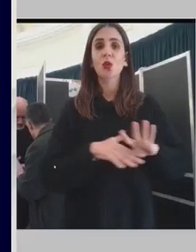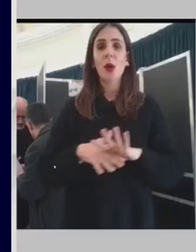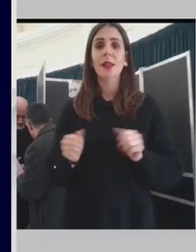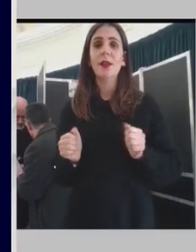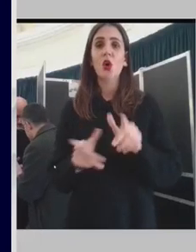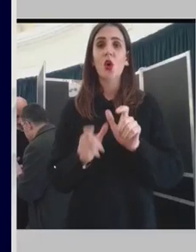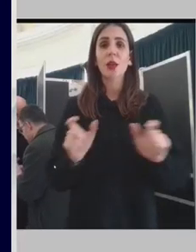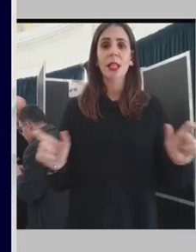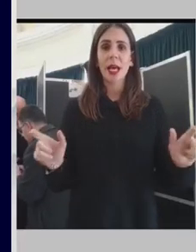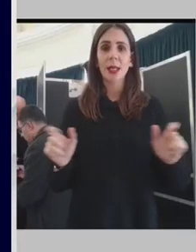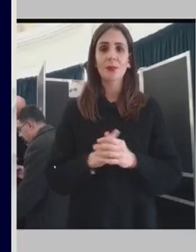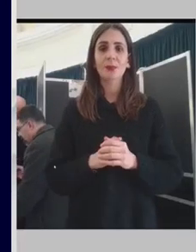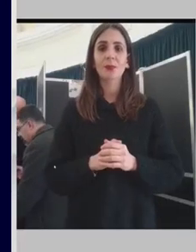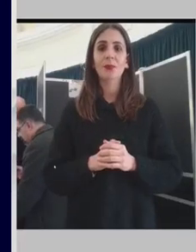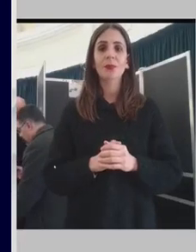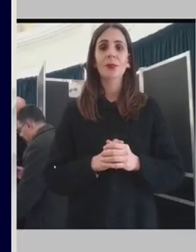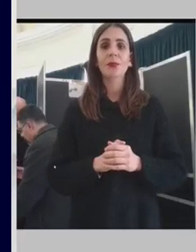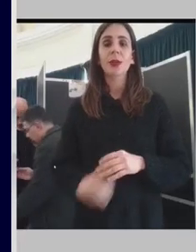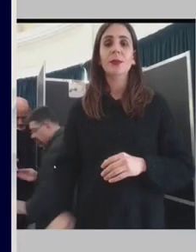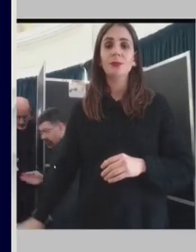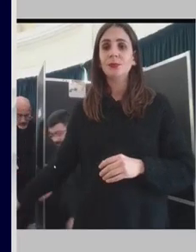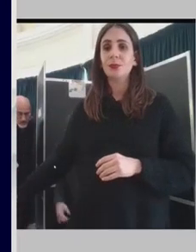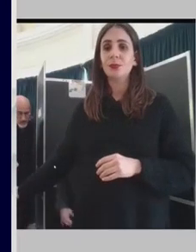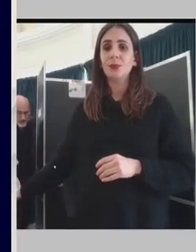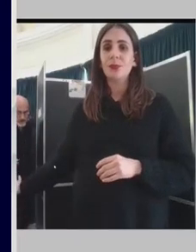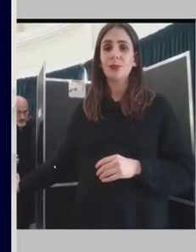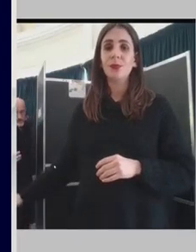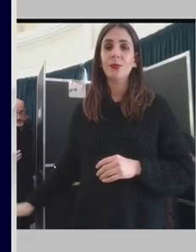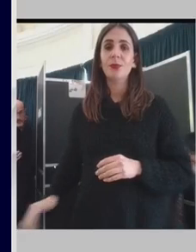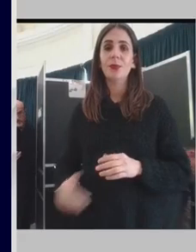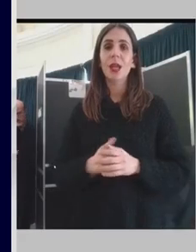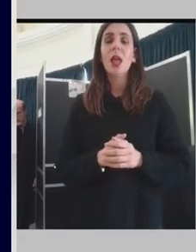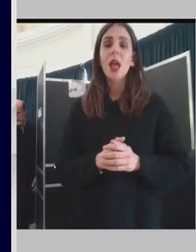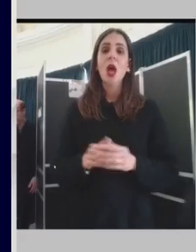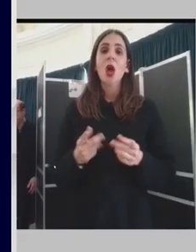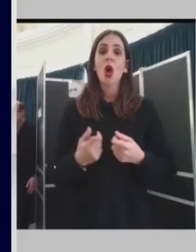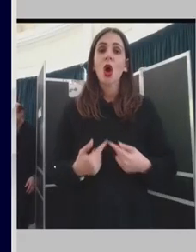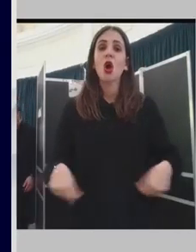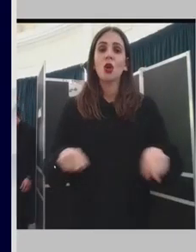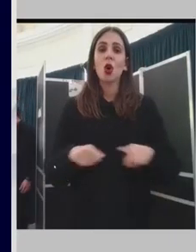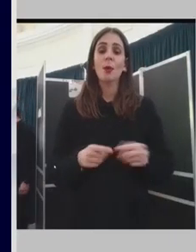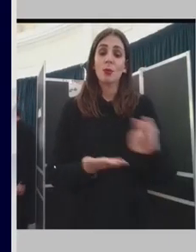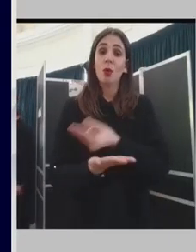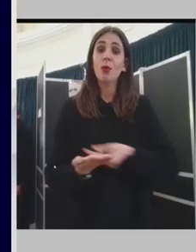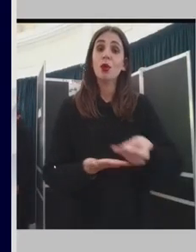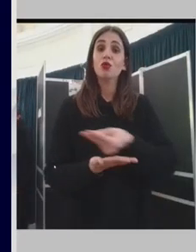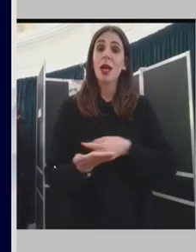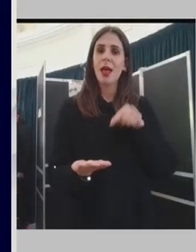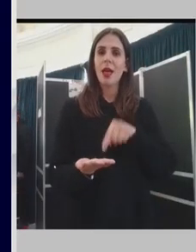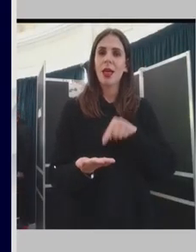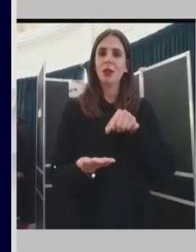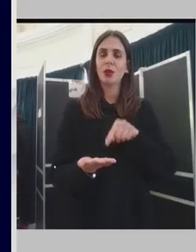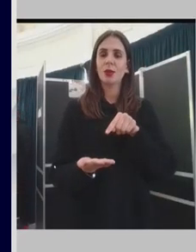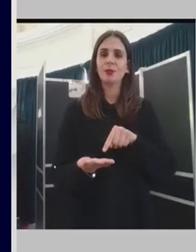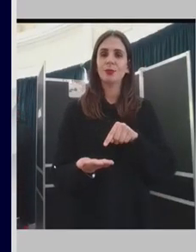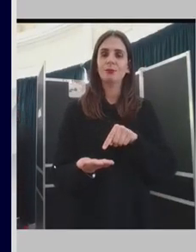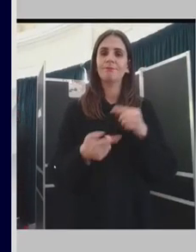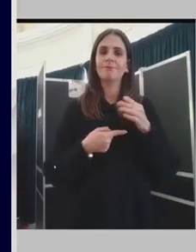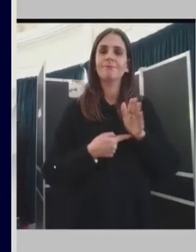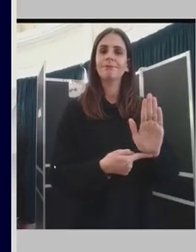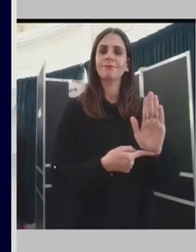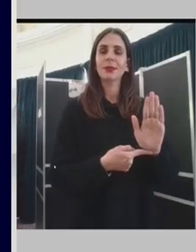territorio. E da questo progetto abbiamo ricavato un progetto per portare